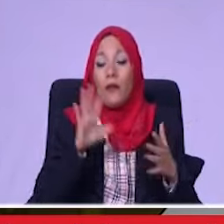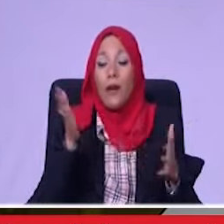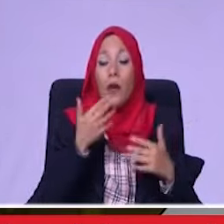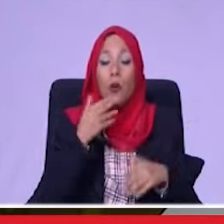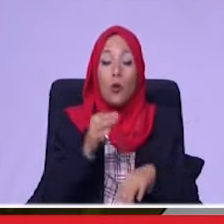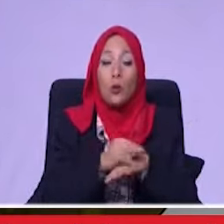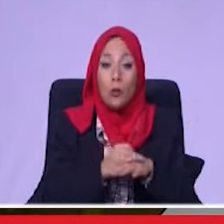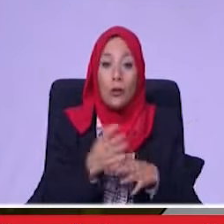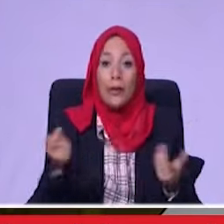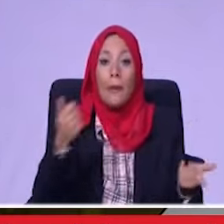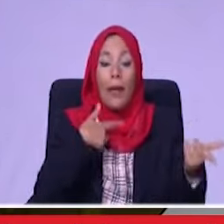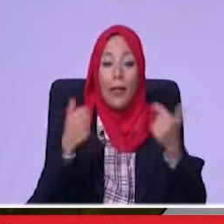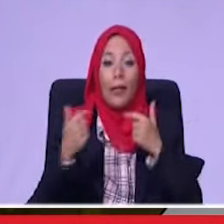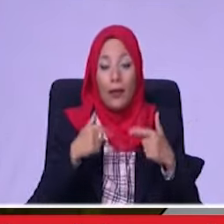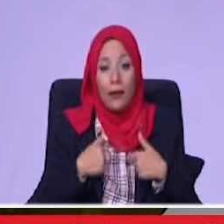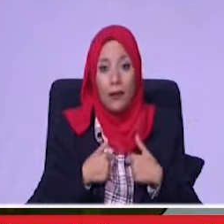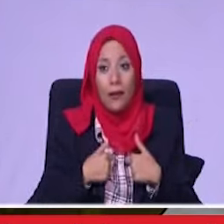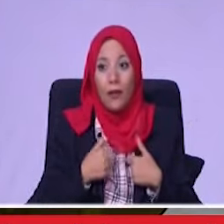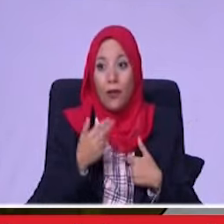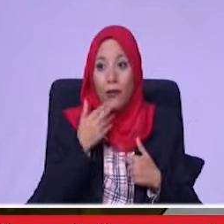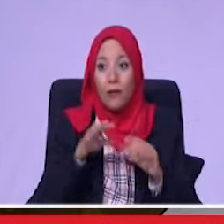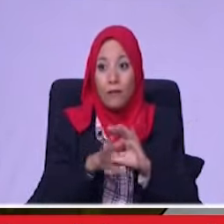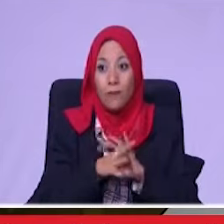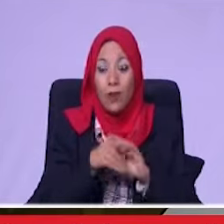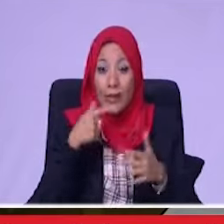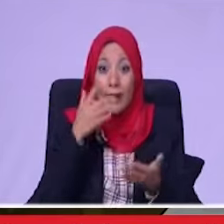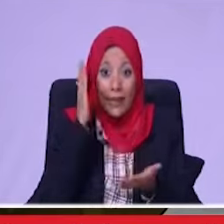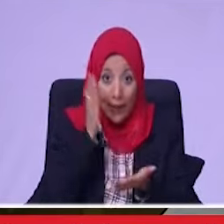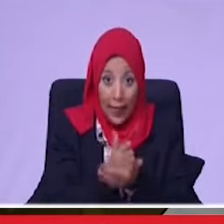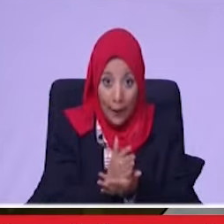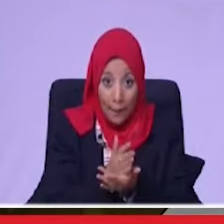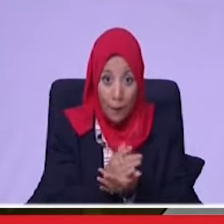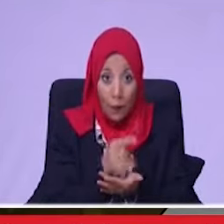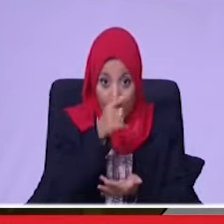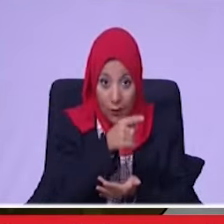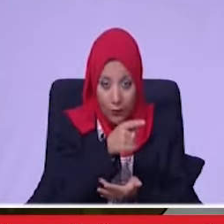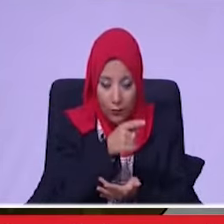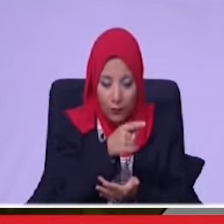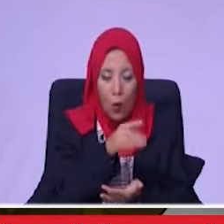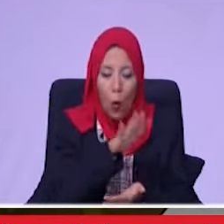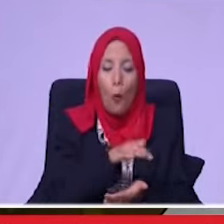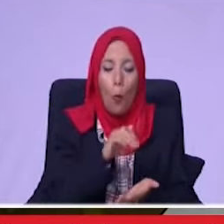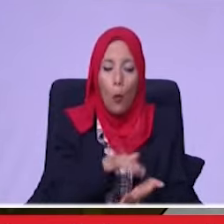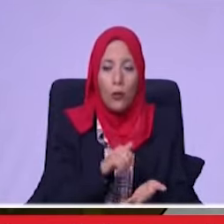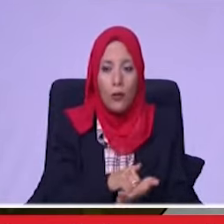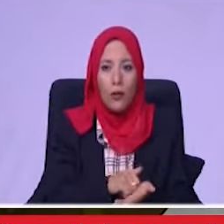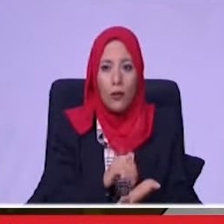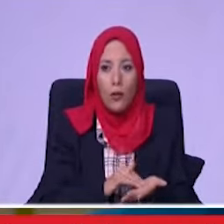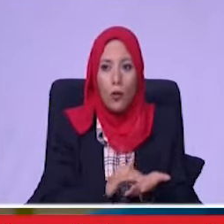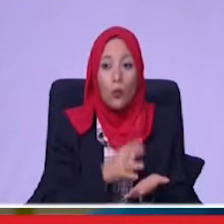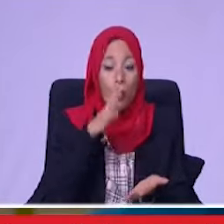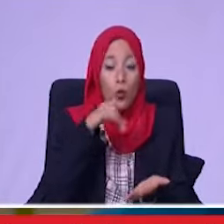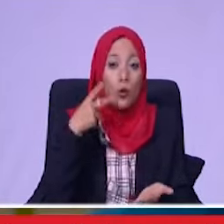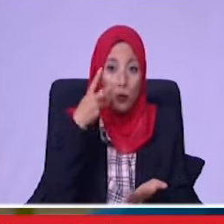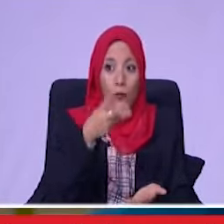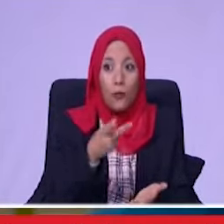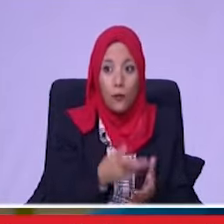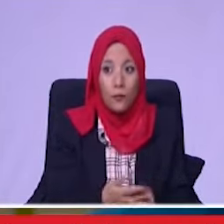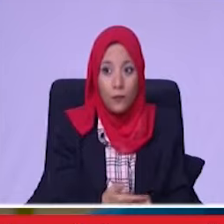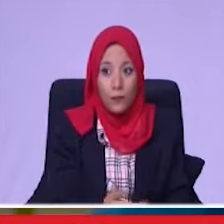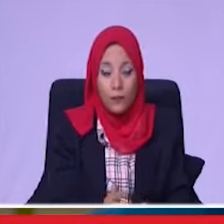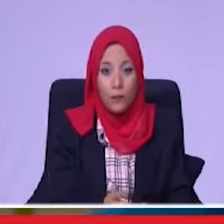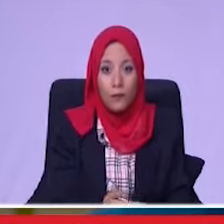لي، واذا في حد عاوز يتاكد من صحه هذه المعجزه هو موجود ممكن يشوفه،